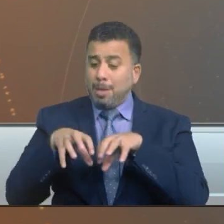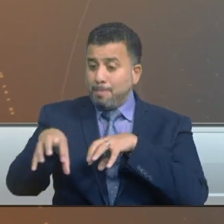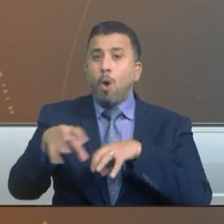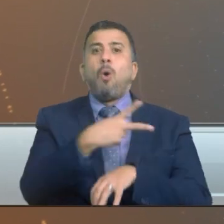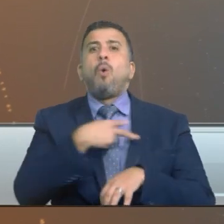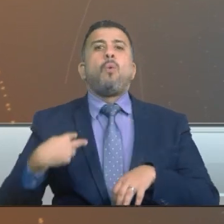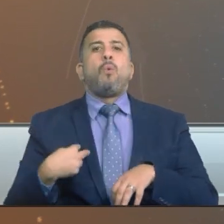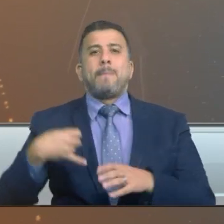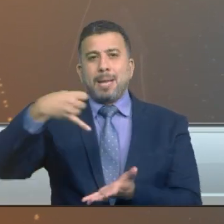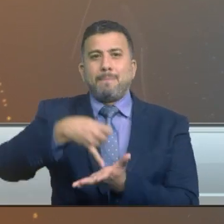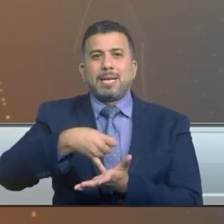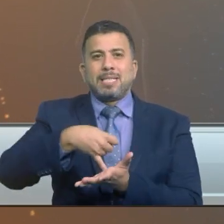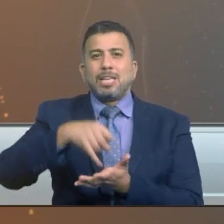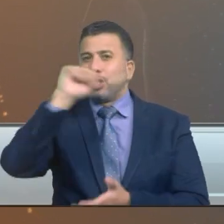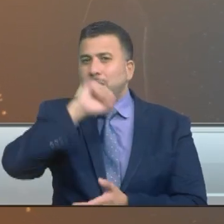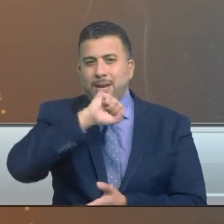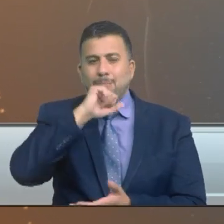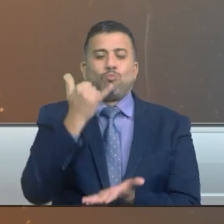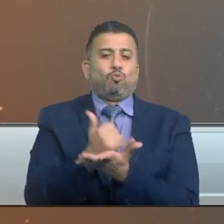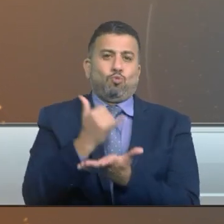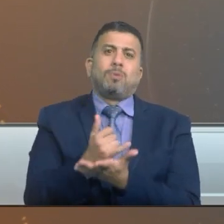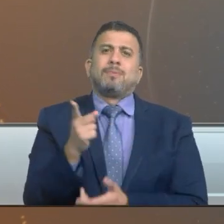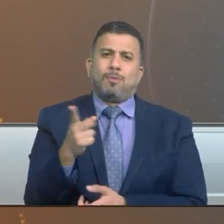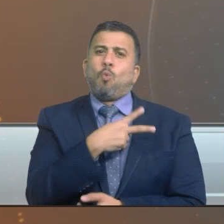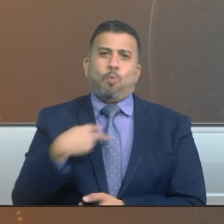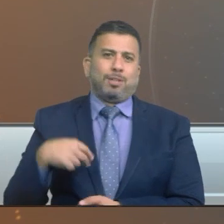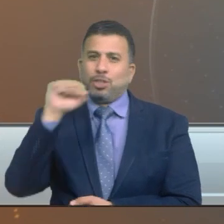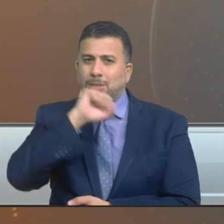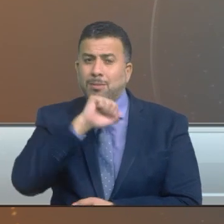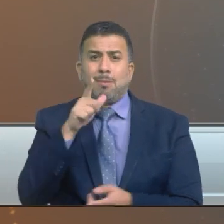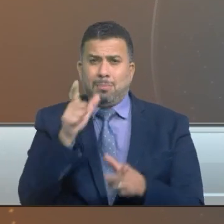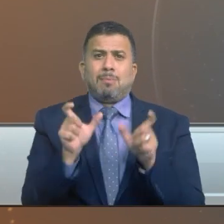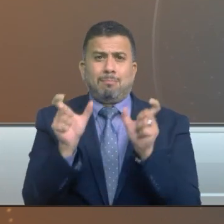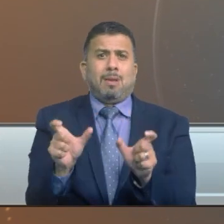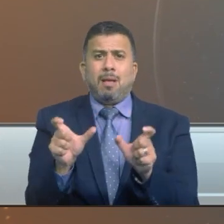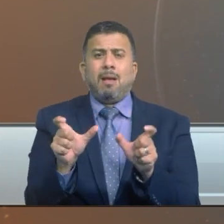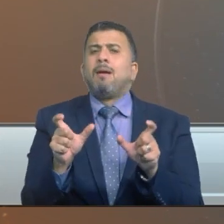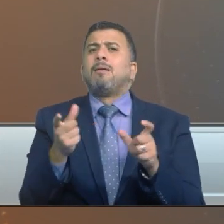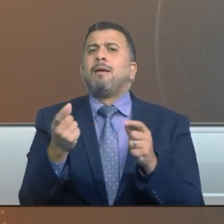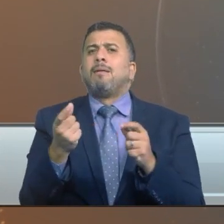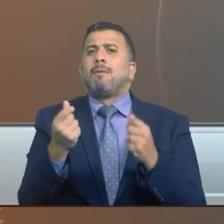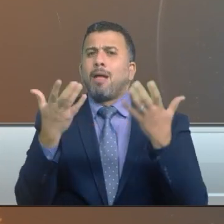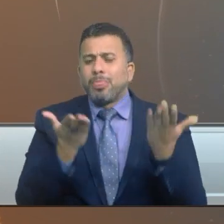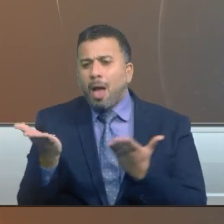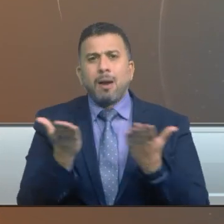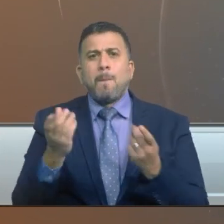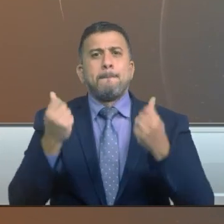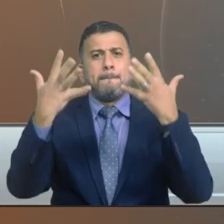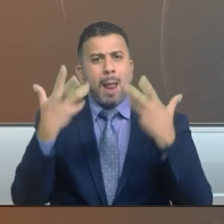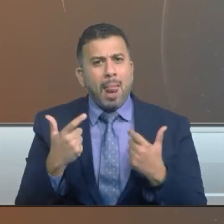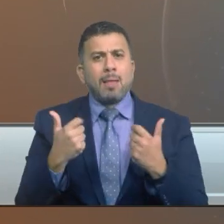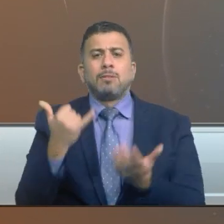وتتبع الحكومه المركزيه للاماره وتختص اللجنه بالاشراف الفني والاداري والماليه